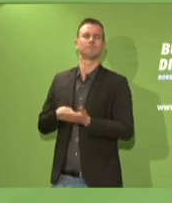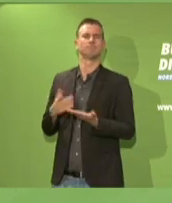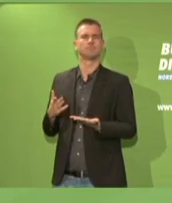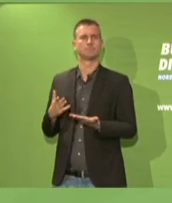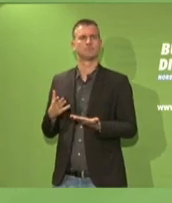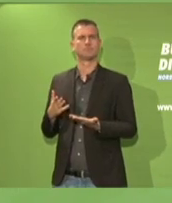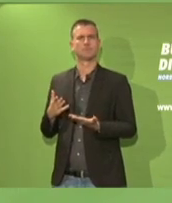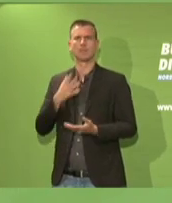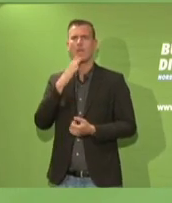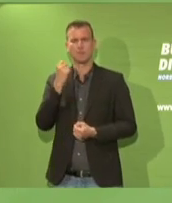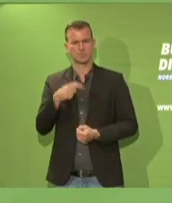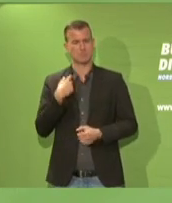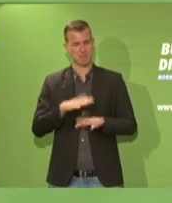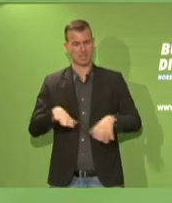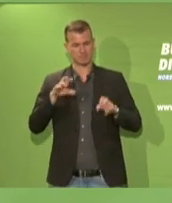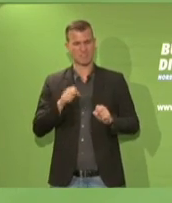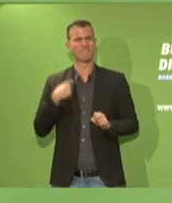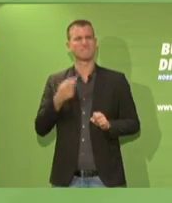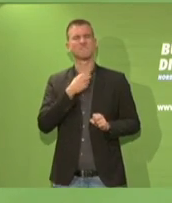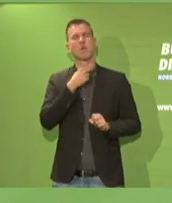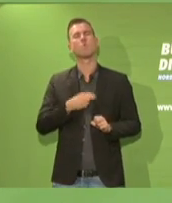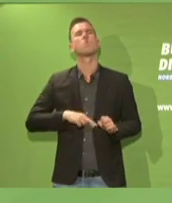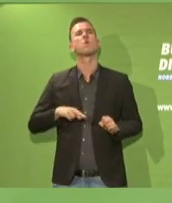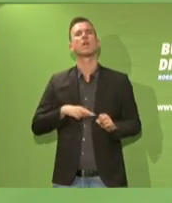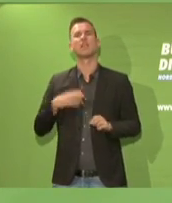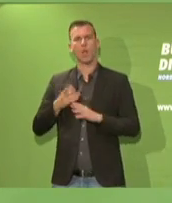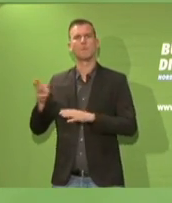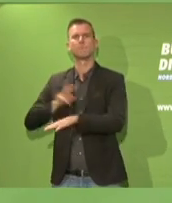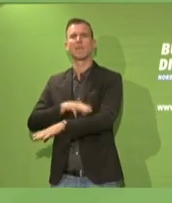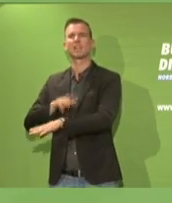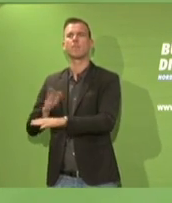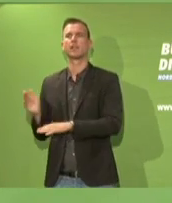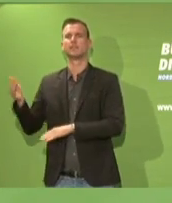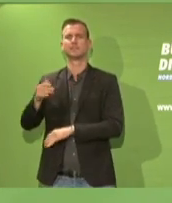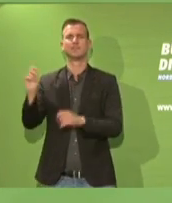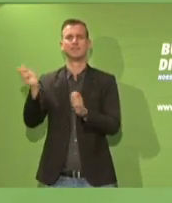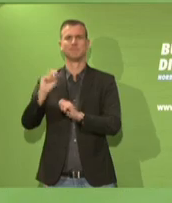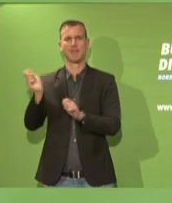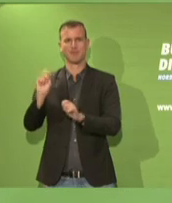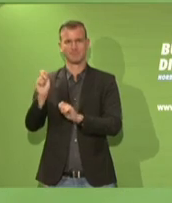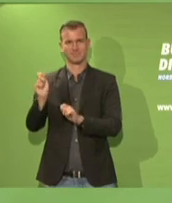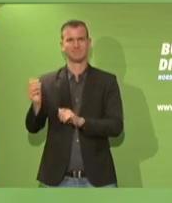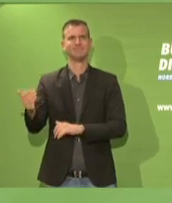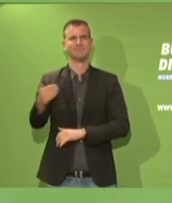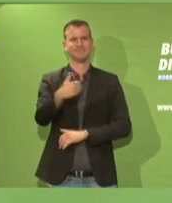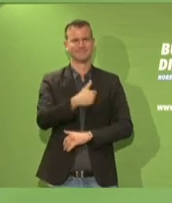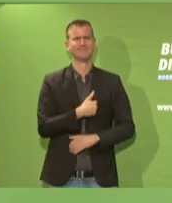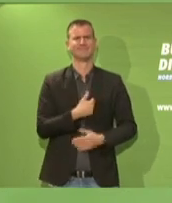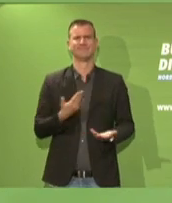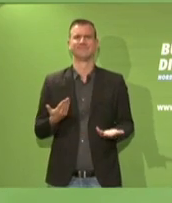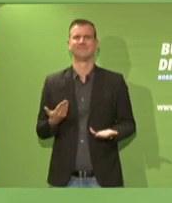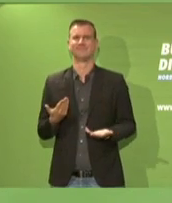werden bestimmt verhungern als Platzbesetzer und haben deswegen unterwegs bei McDonald's Pause gemacht und haben